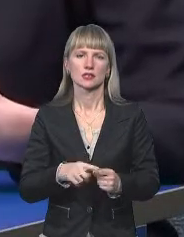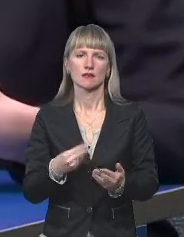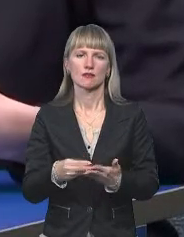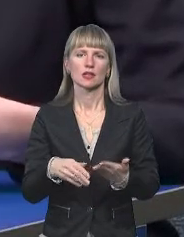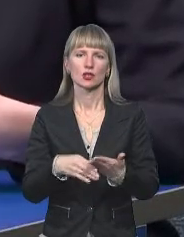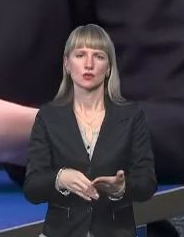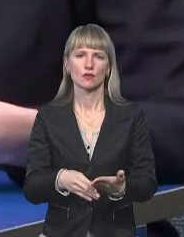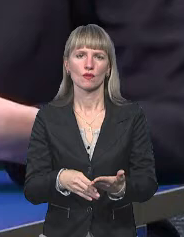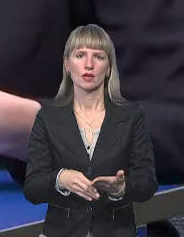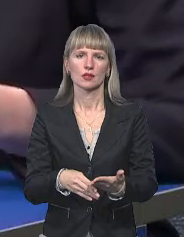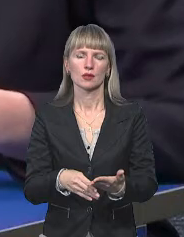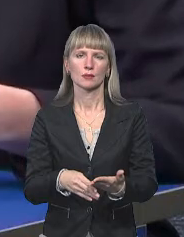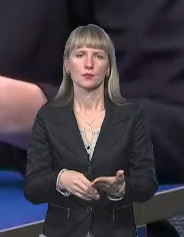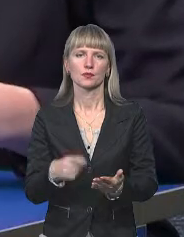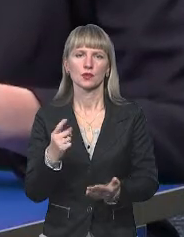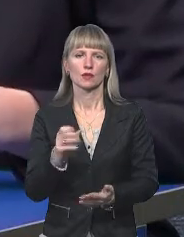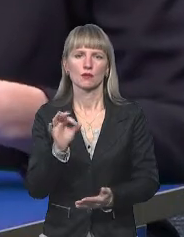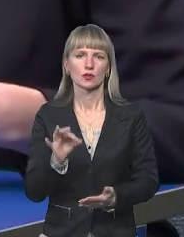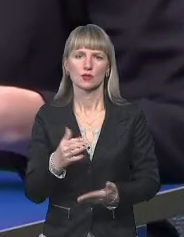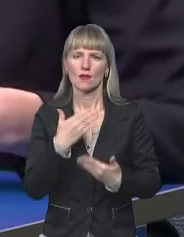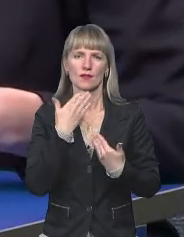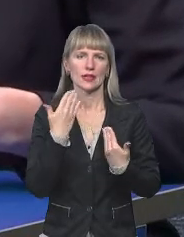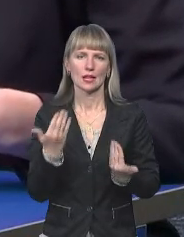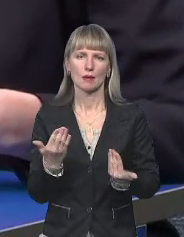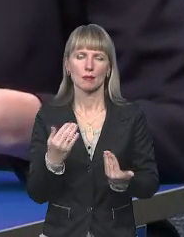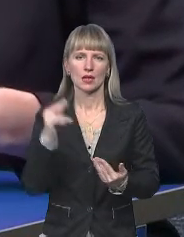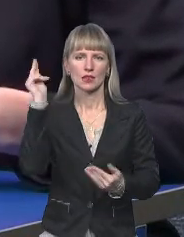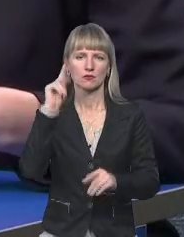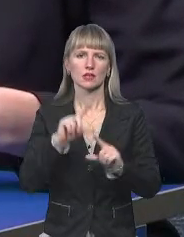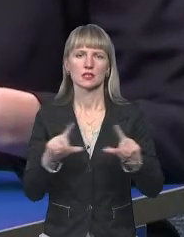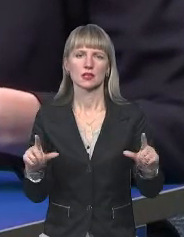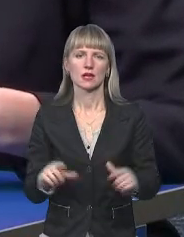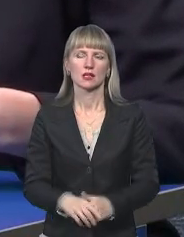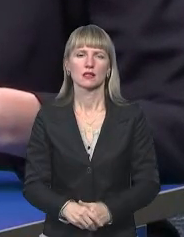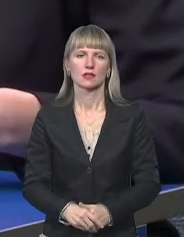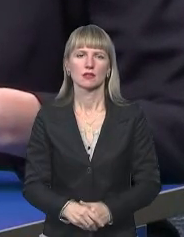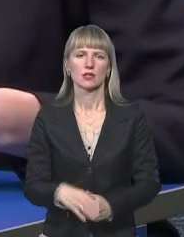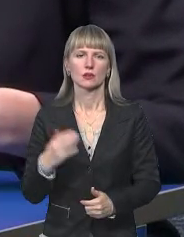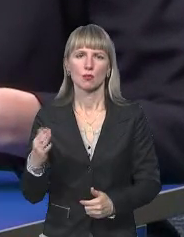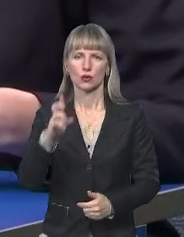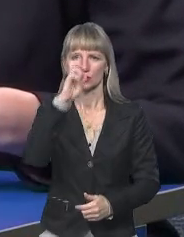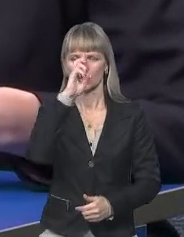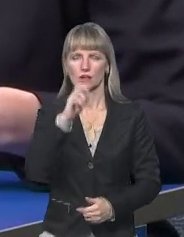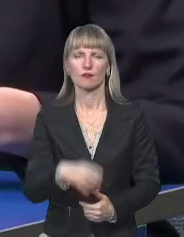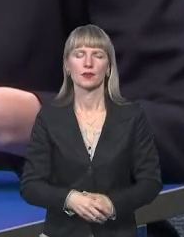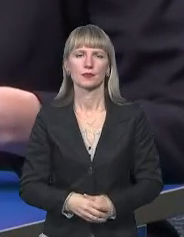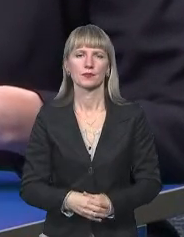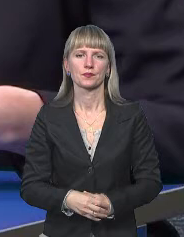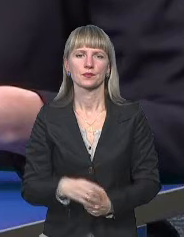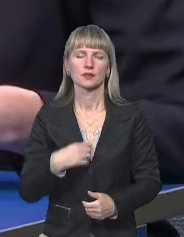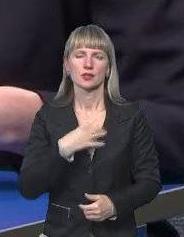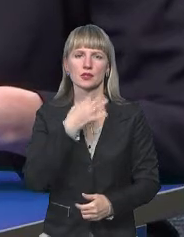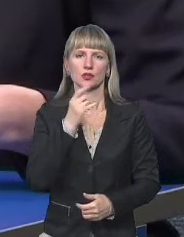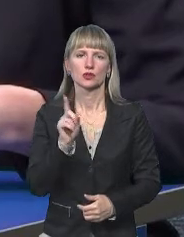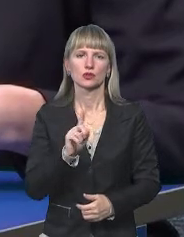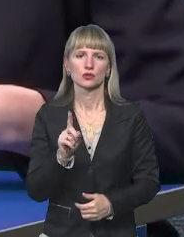фінансування все ж таки 100% не відбувається навчальних закладів з боку держави? З боку держави, я ж вам